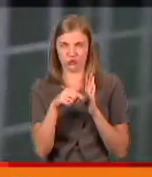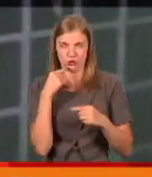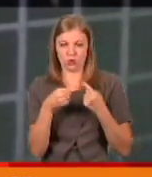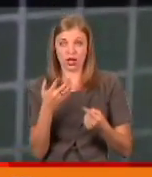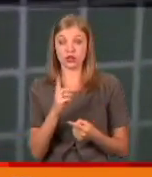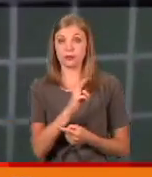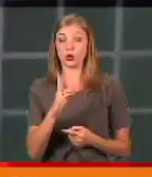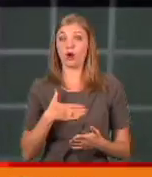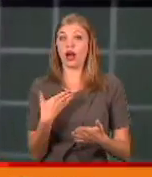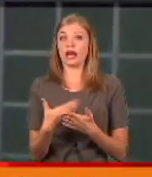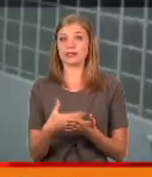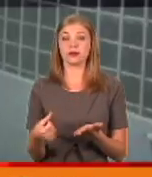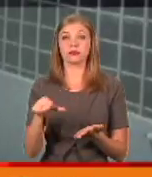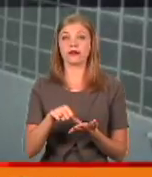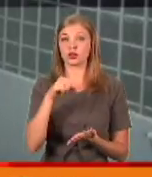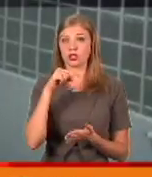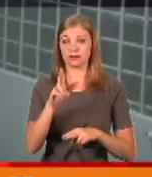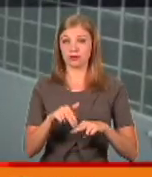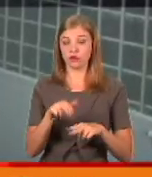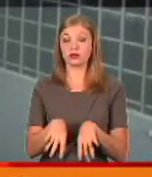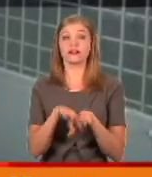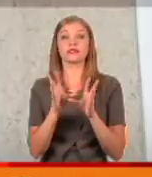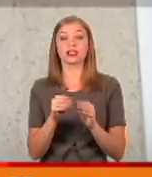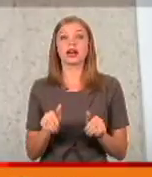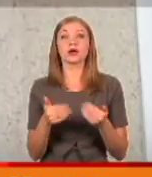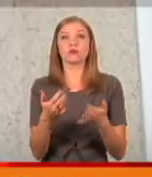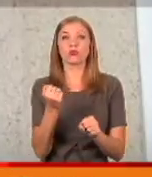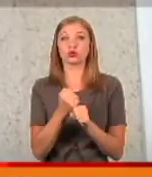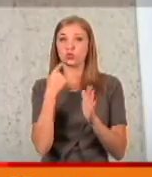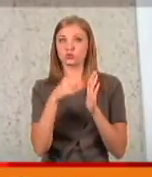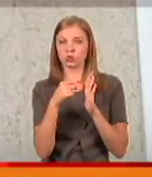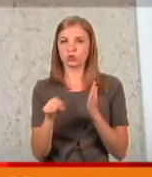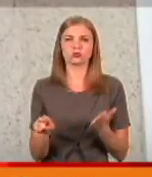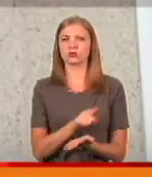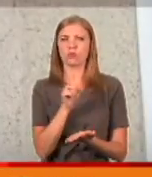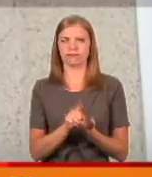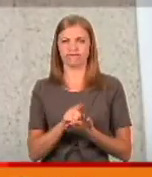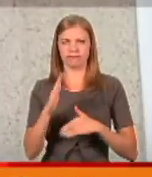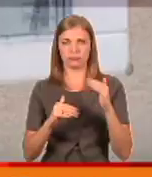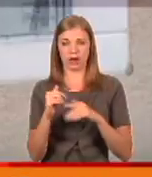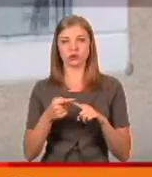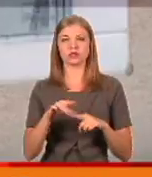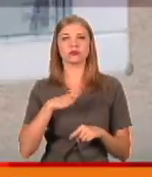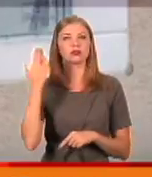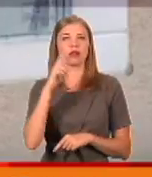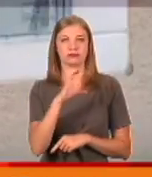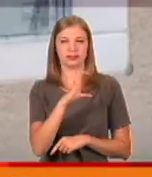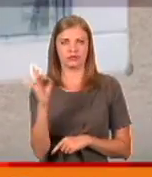деякі найактивніші представники правоохоронних органів взагалі пропонують зробити доноси обов'язковою практикою, як це було в